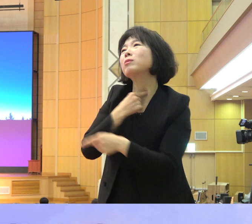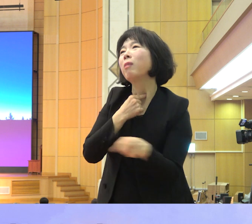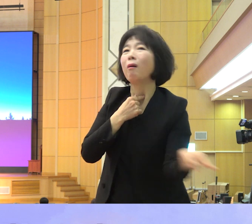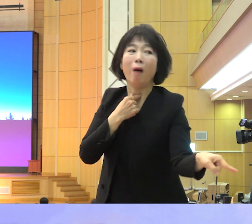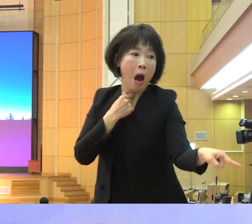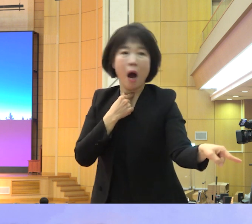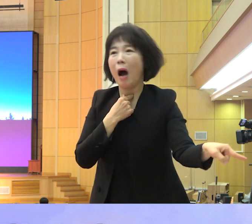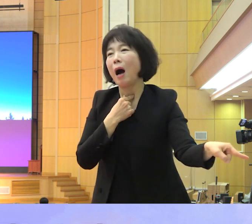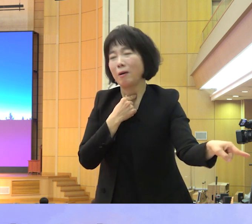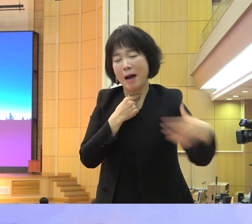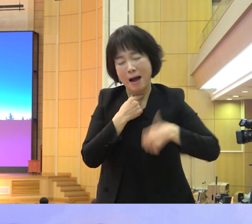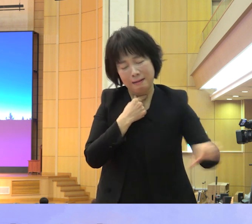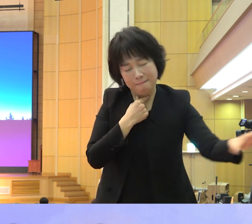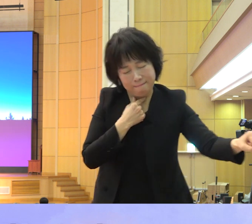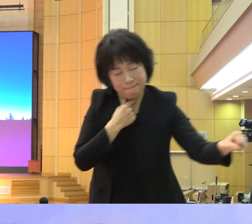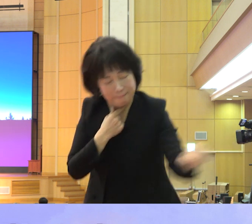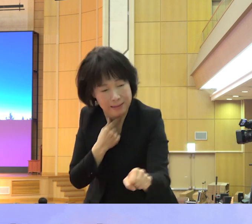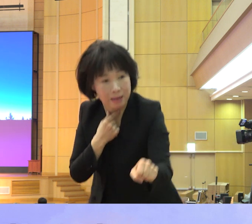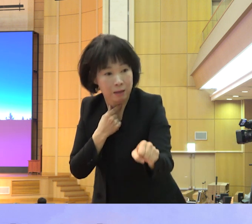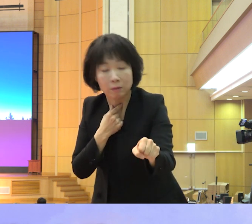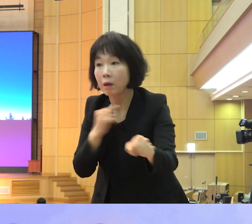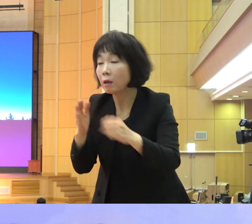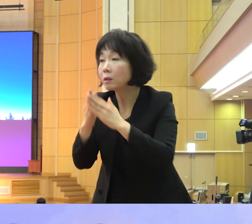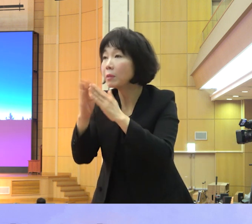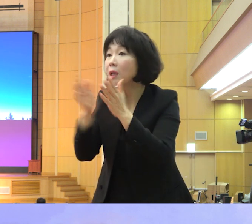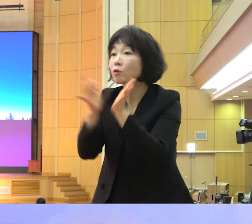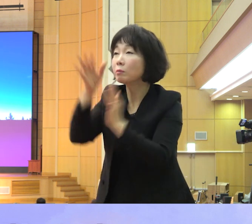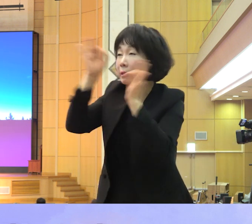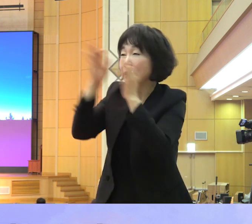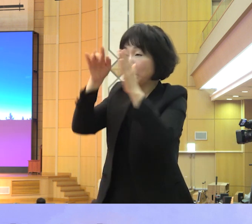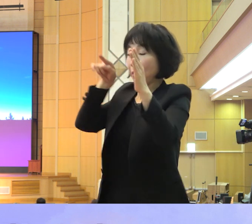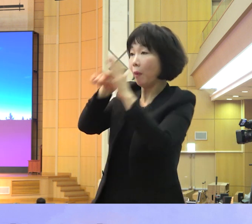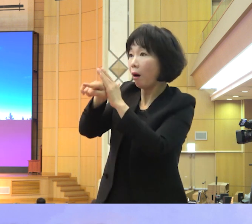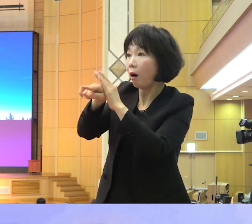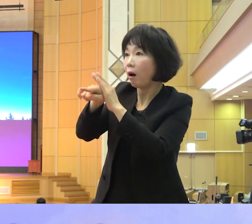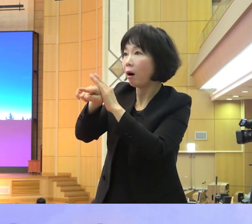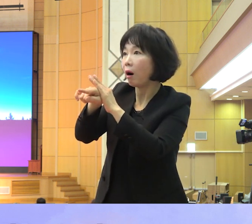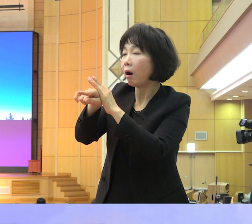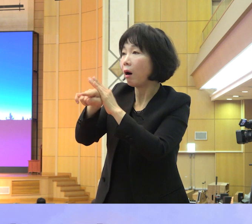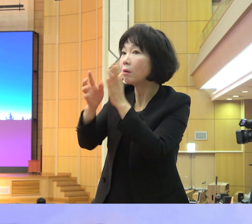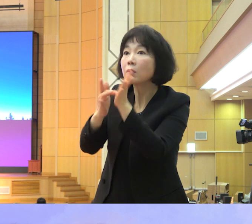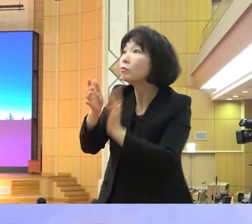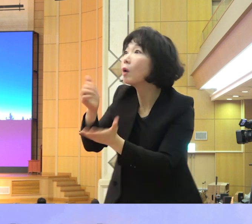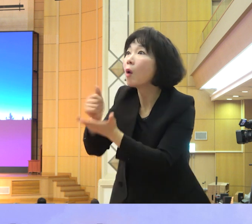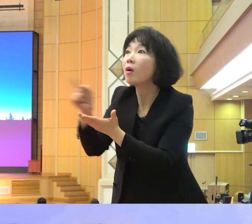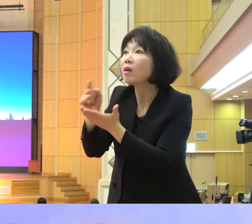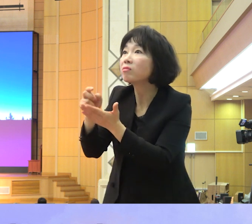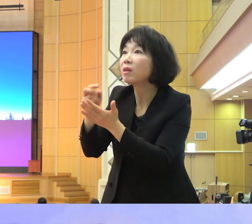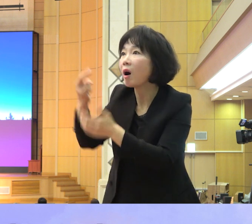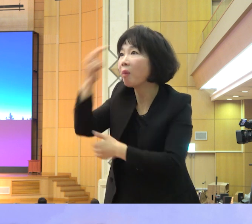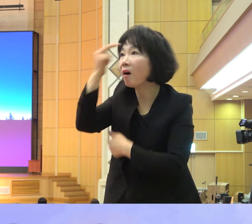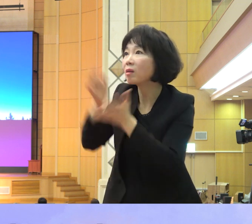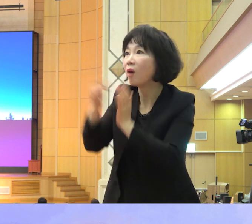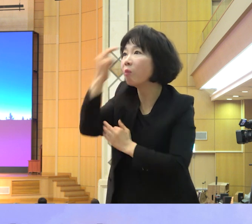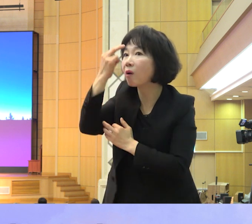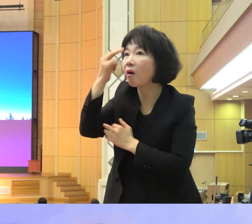시간대에 이분이 아이를 데리고 예수님을 만나러 왔는데 예수님이 출타